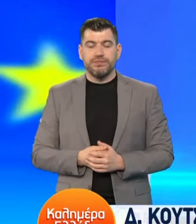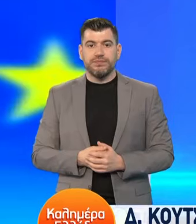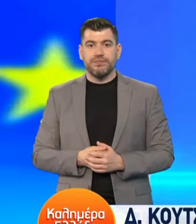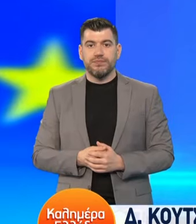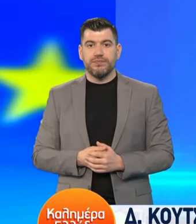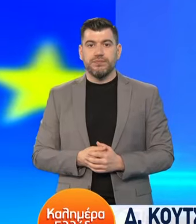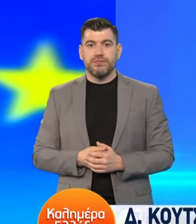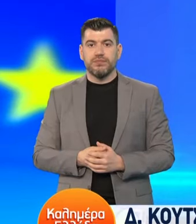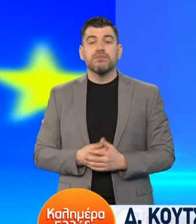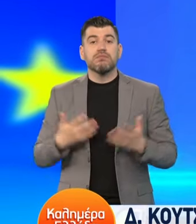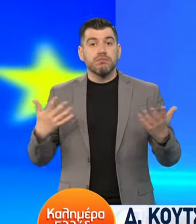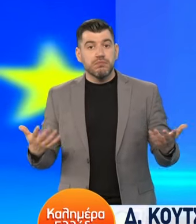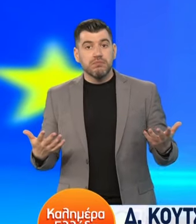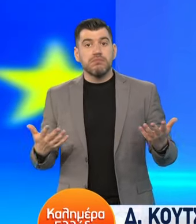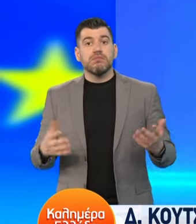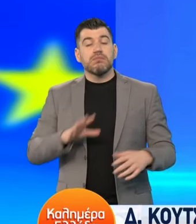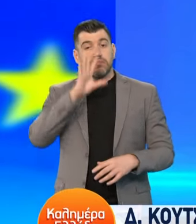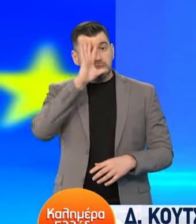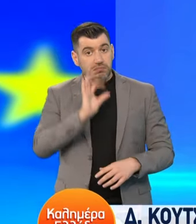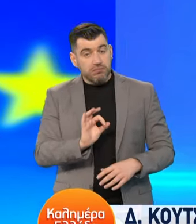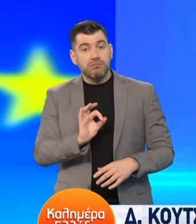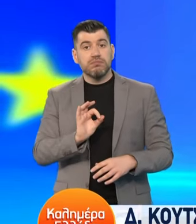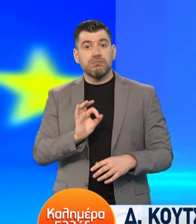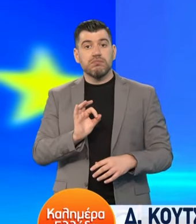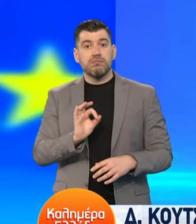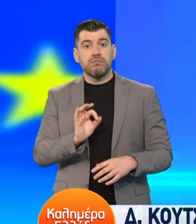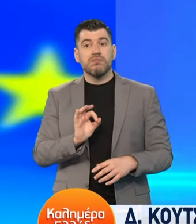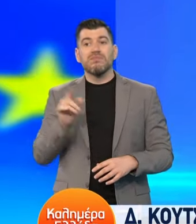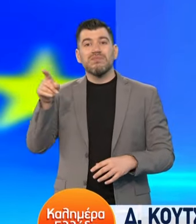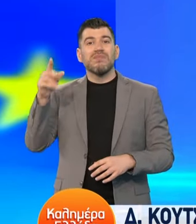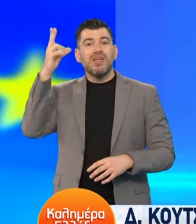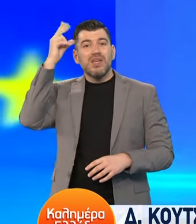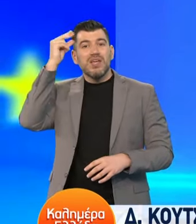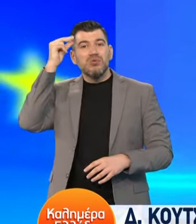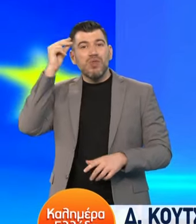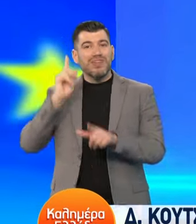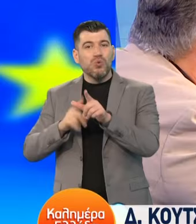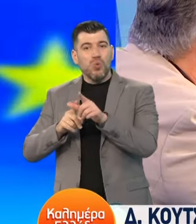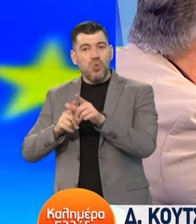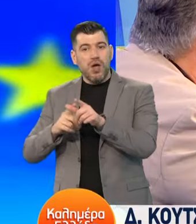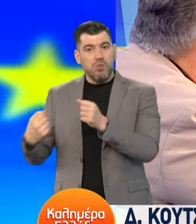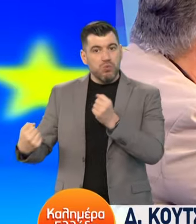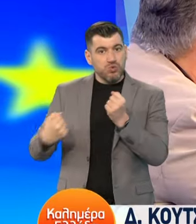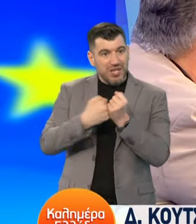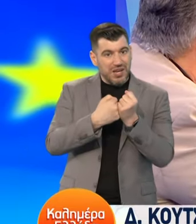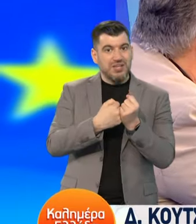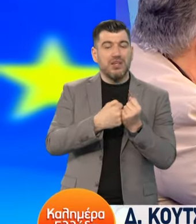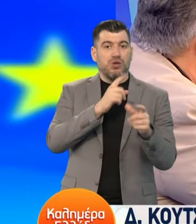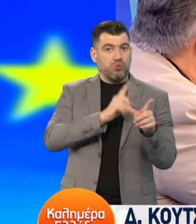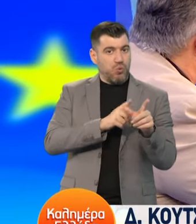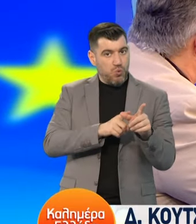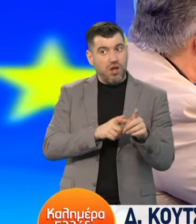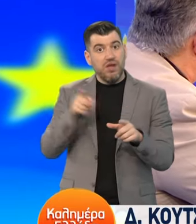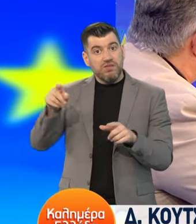φοιτητικές εκλογές όπου είπαν σπουδαστικοί. Η παράταξη που στηρίζει κύριε το ΚΚΕ βγήκε και πρώτη δύναμη. Δεν πιστεύω να φτιάξετε κι εσείς τα αντίστοιχα παπούτσια κουκουέ